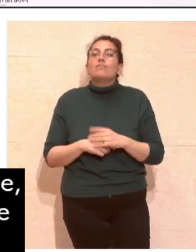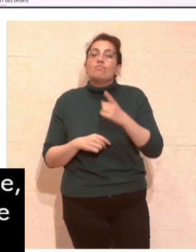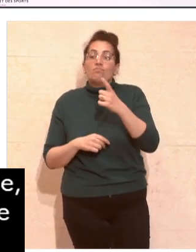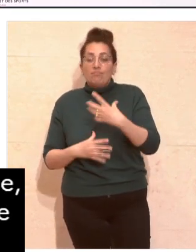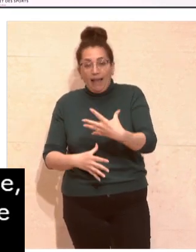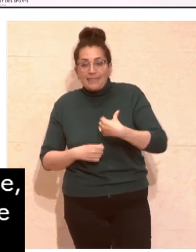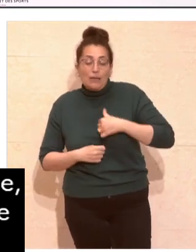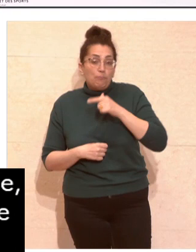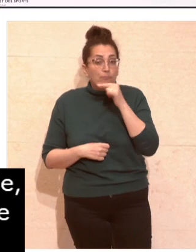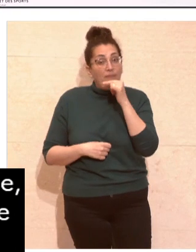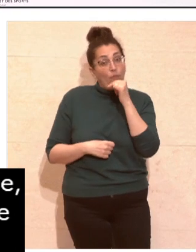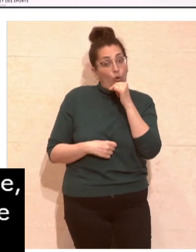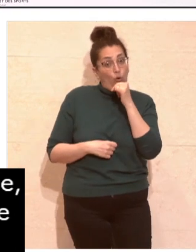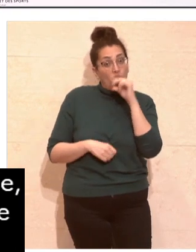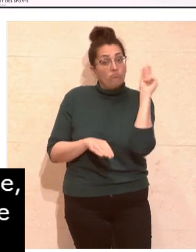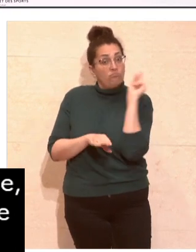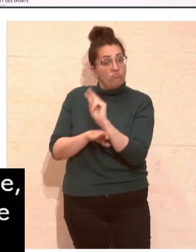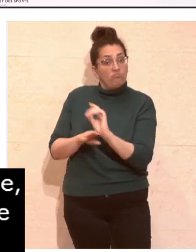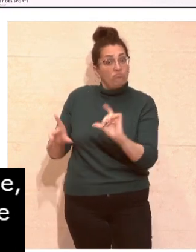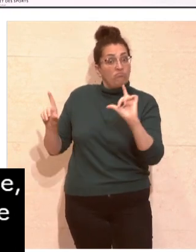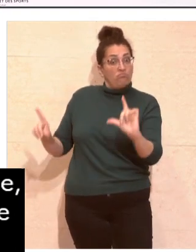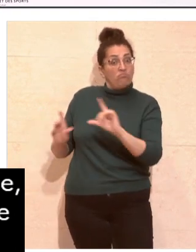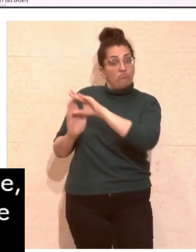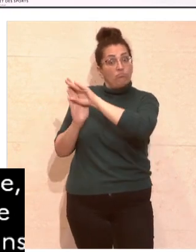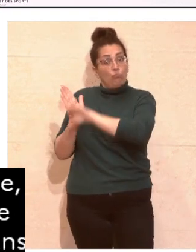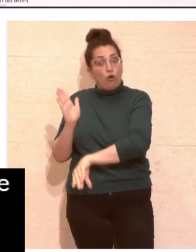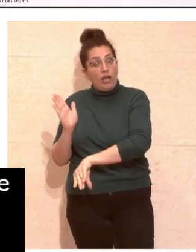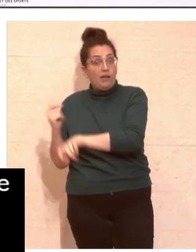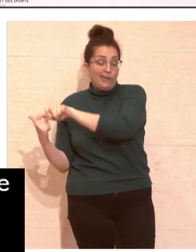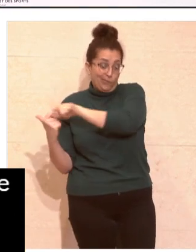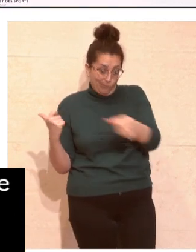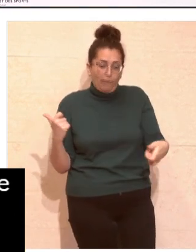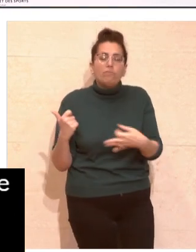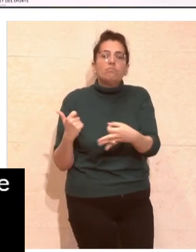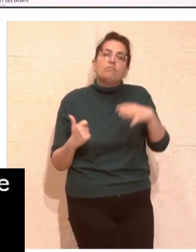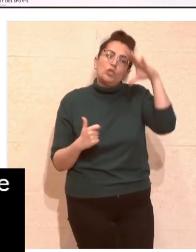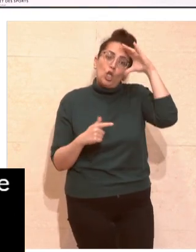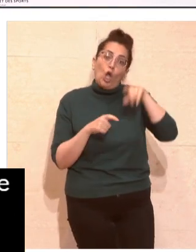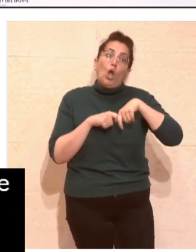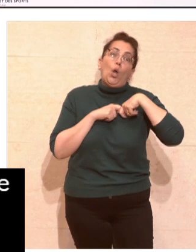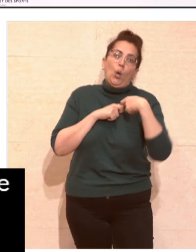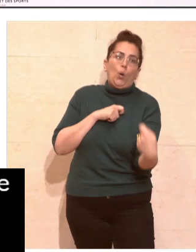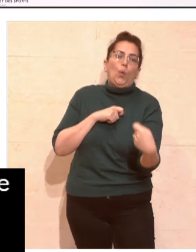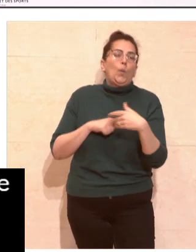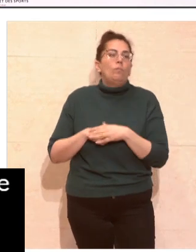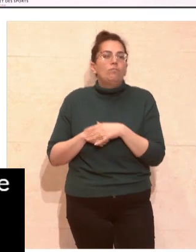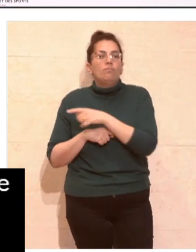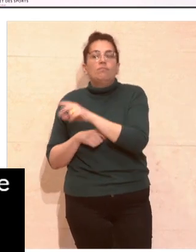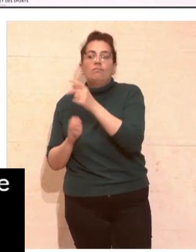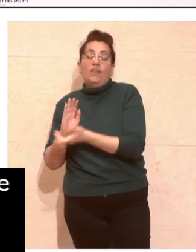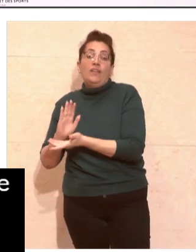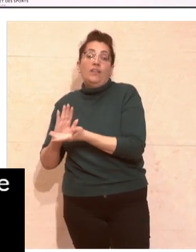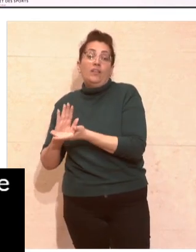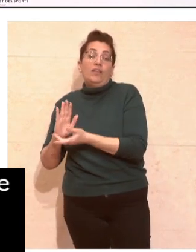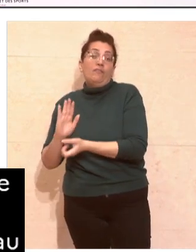jeu, plus ils ont arrêté les écrans, plus ils ont gagné du temps de sommeil. Donc une exposition limitée aux écrans augmente le temps de